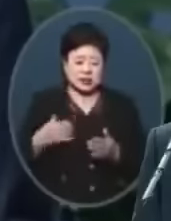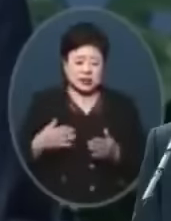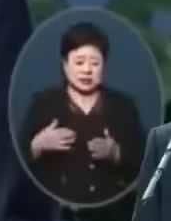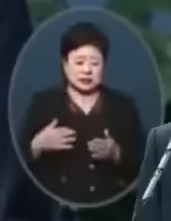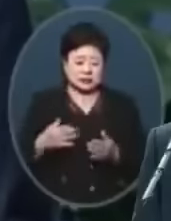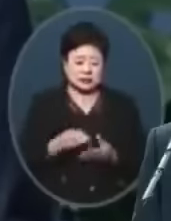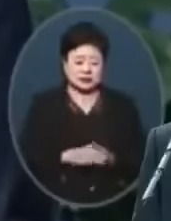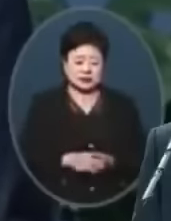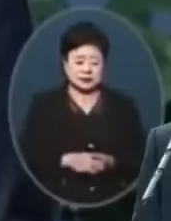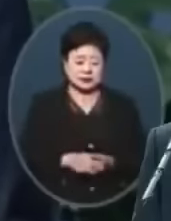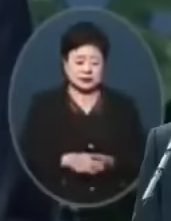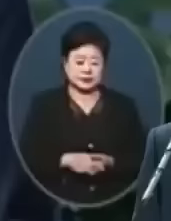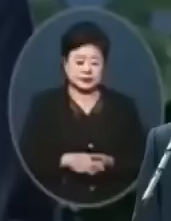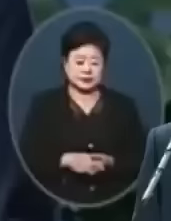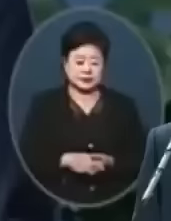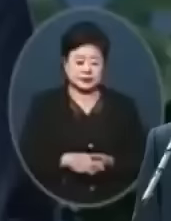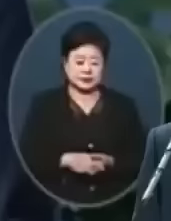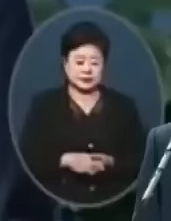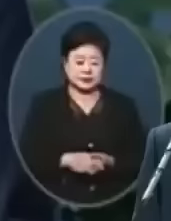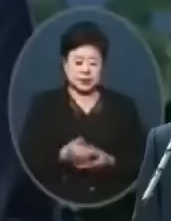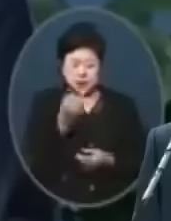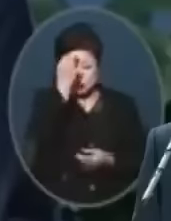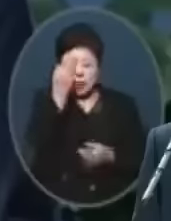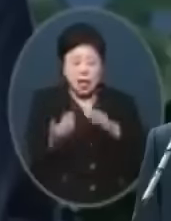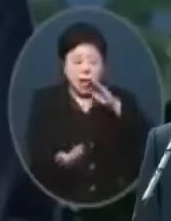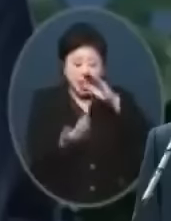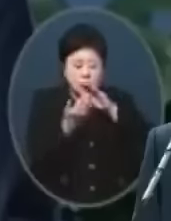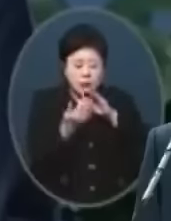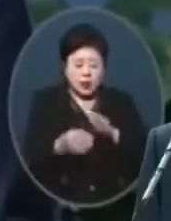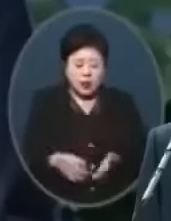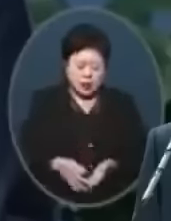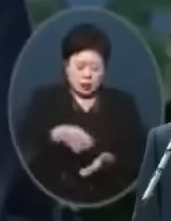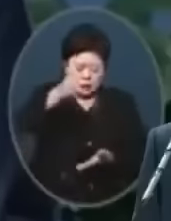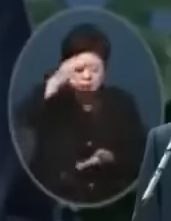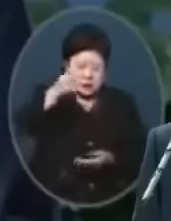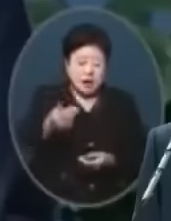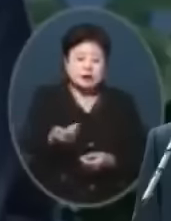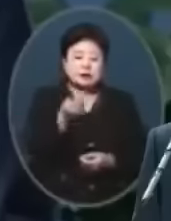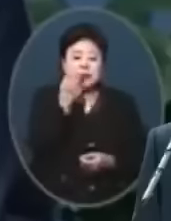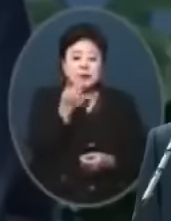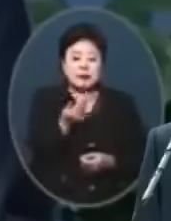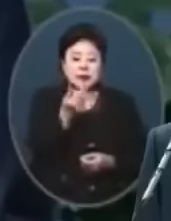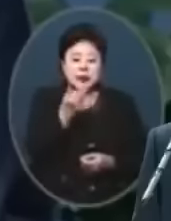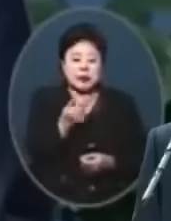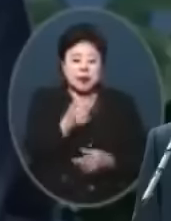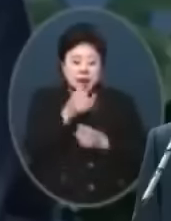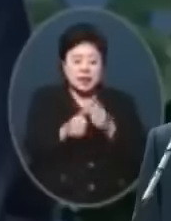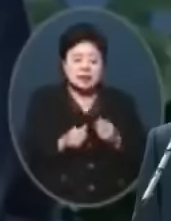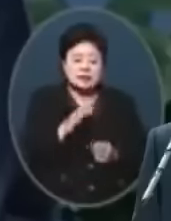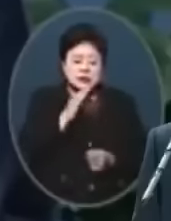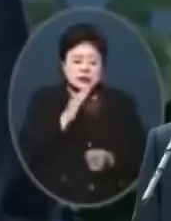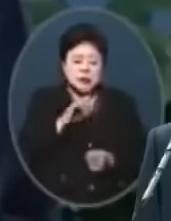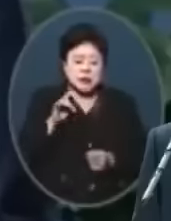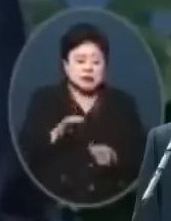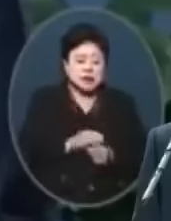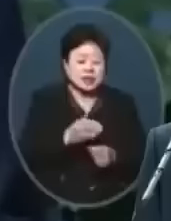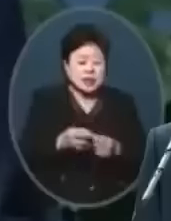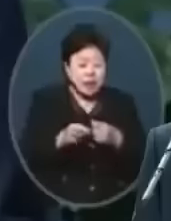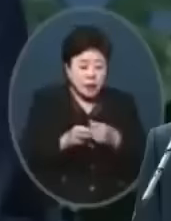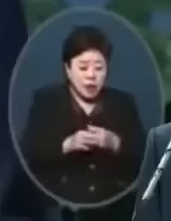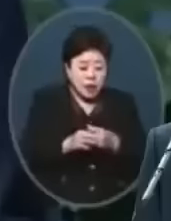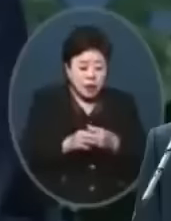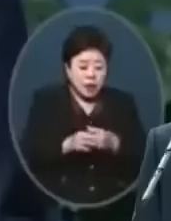제물이라고 부를 수도 없습니다. 최고의 값비싼 것은 내 생명인 것입니다. 내가 하나님을 정말로 먼저 사랑했다면